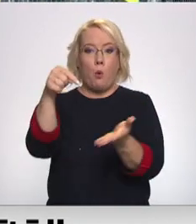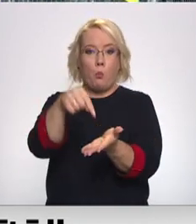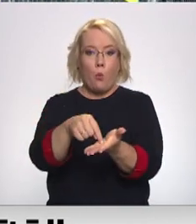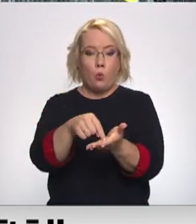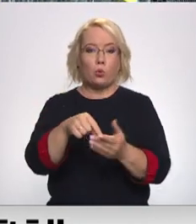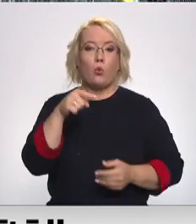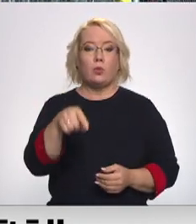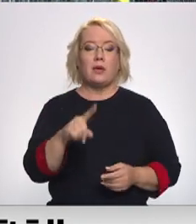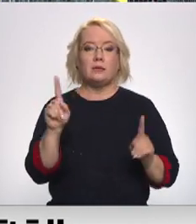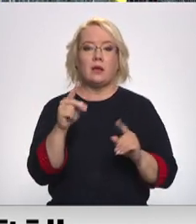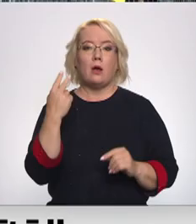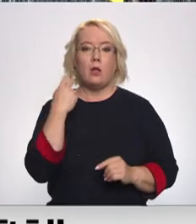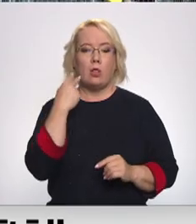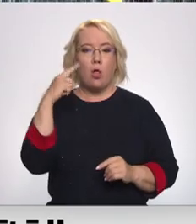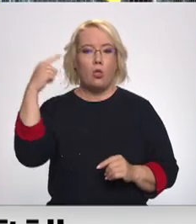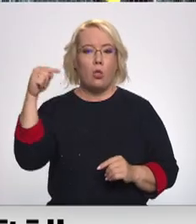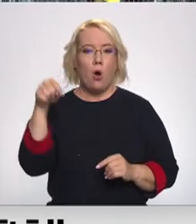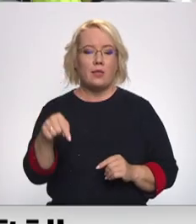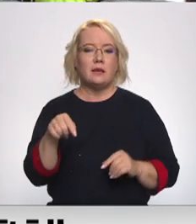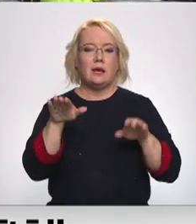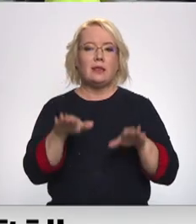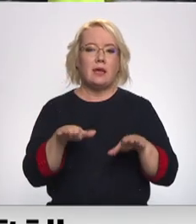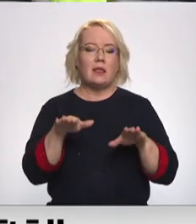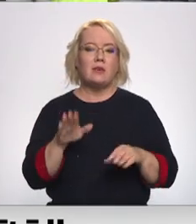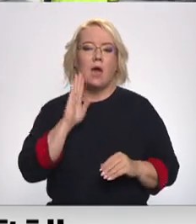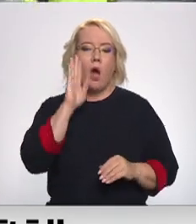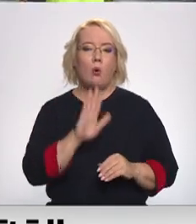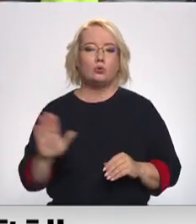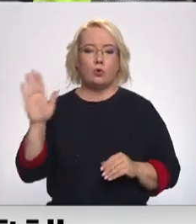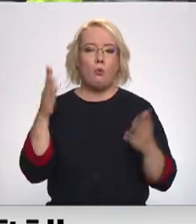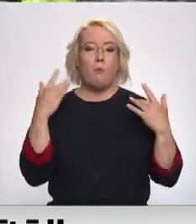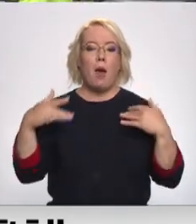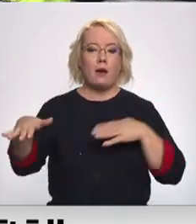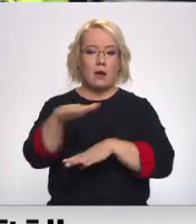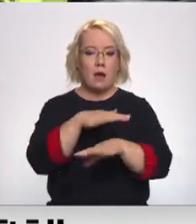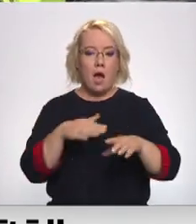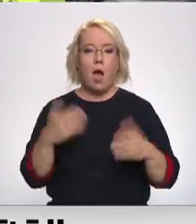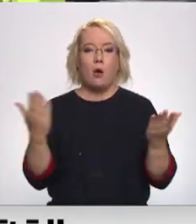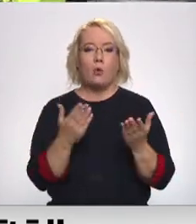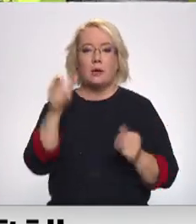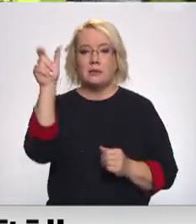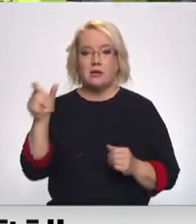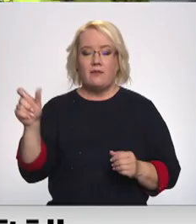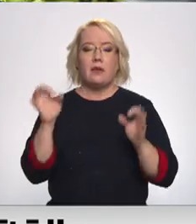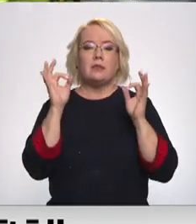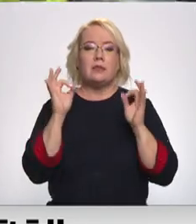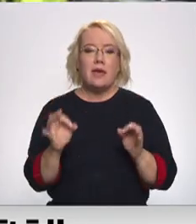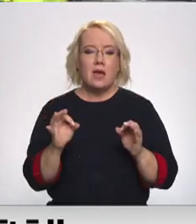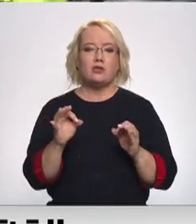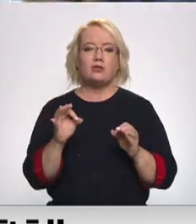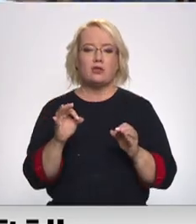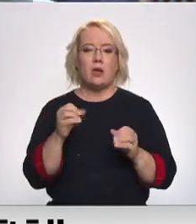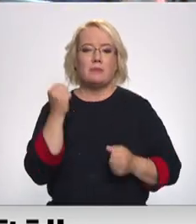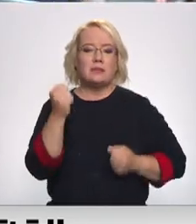ir Londonas dienvidu austrumu parkā, un kur cilvēki tiešām teciņiem